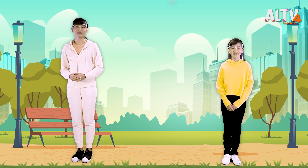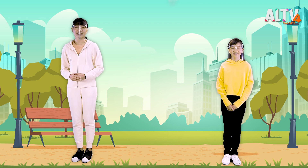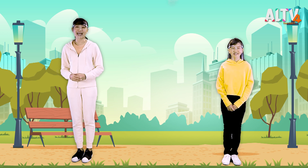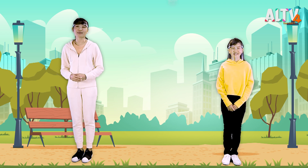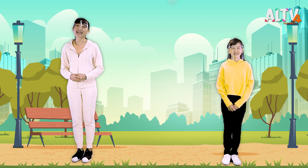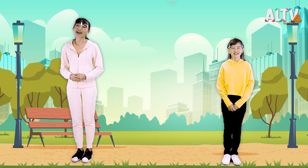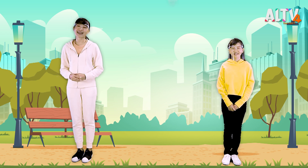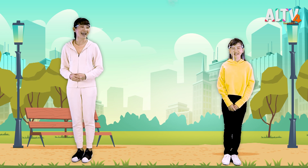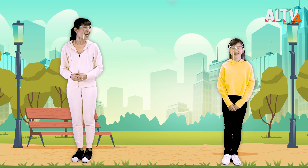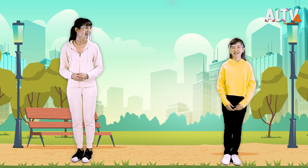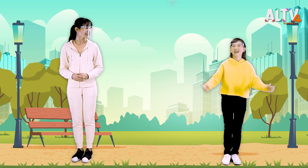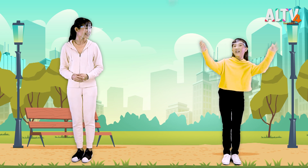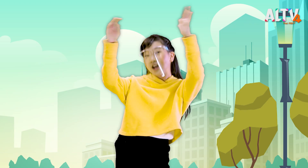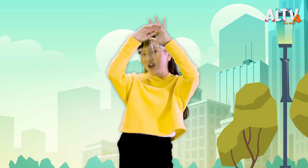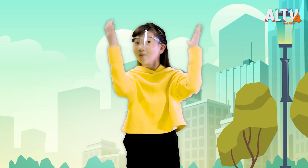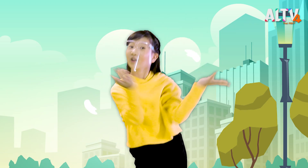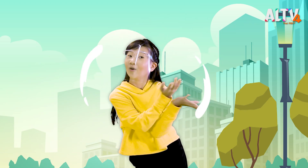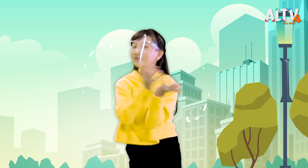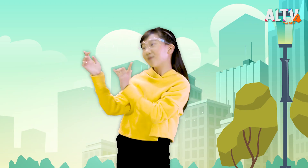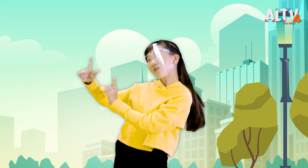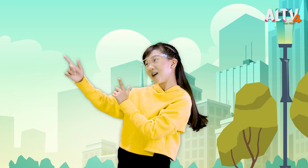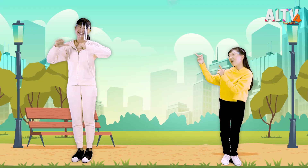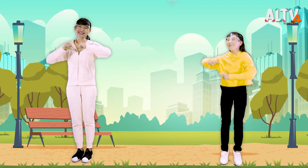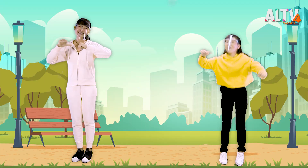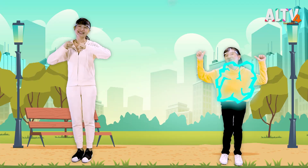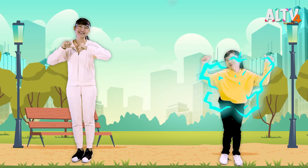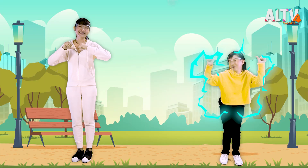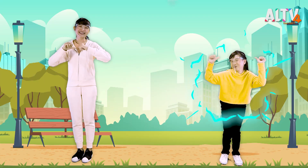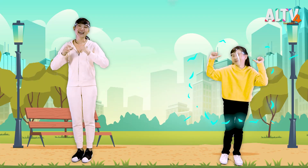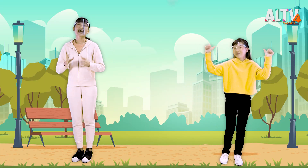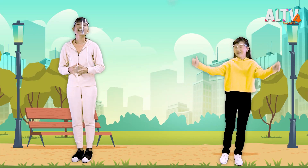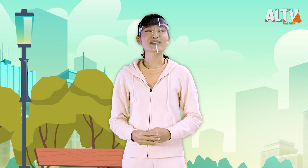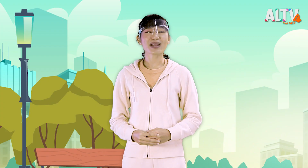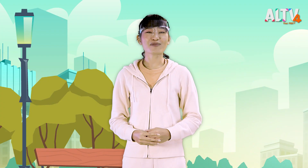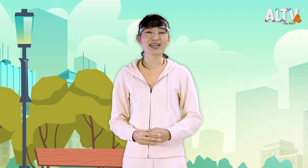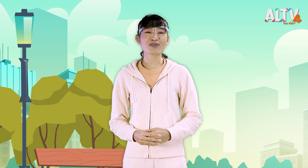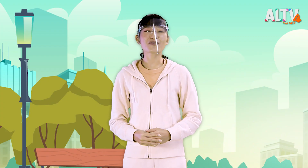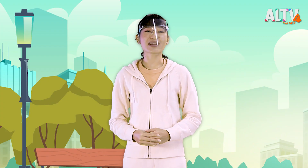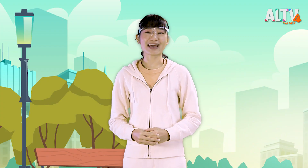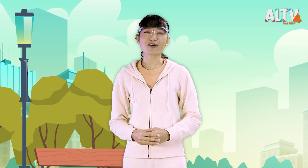ย่าลืมติดตามได้ในรายการ โลกความกลมกับครูสังคมของหนู ส